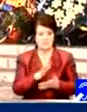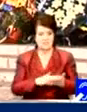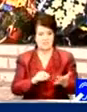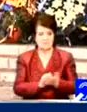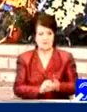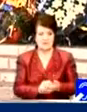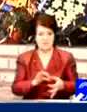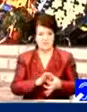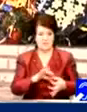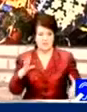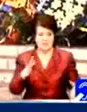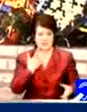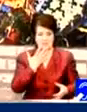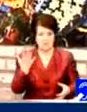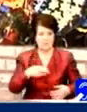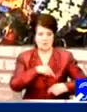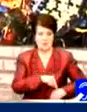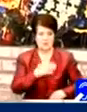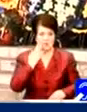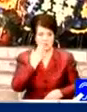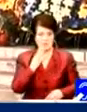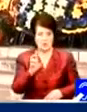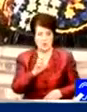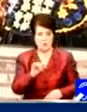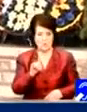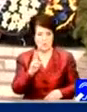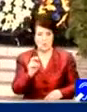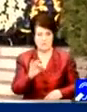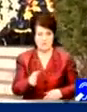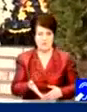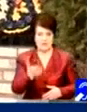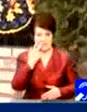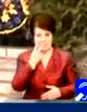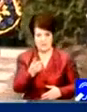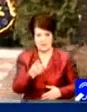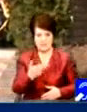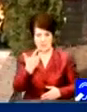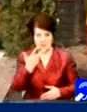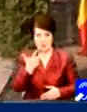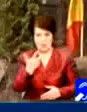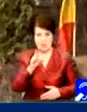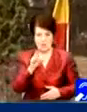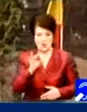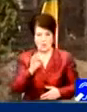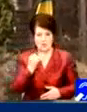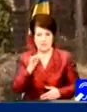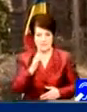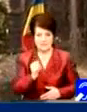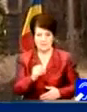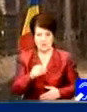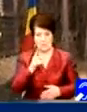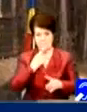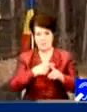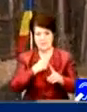Uniunii Sovietice, prin truda și efortul românilor bucovineni, au fost ridicate această troiță și bisericuță care mai păstrează